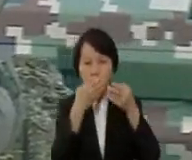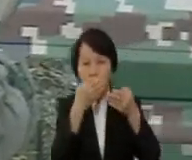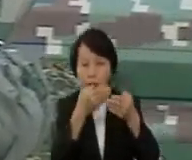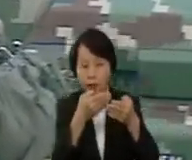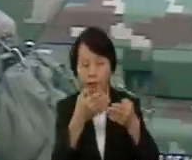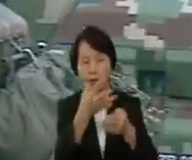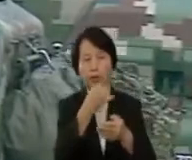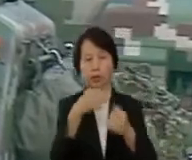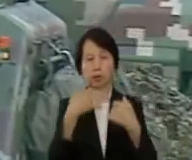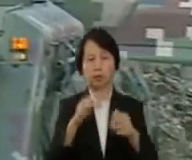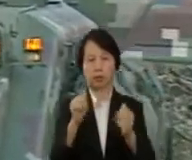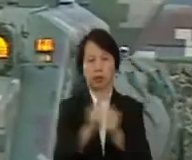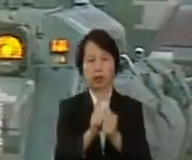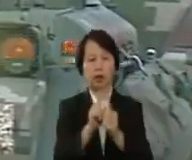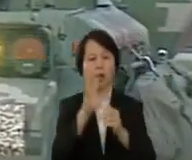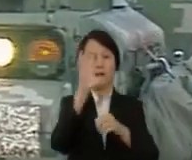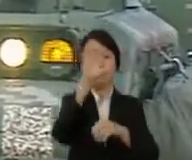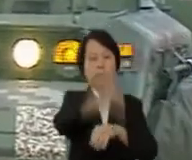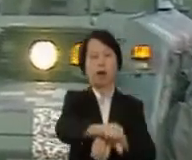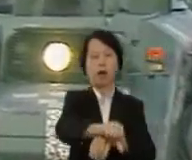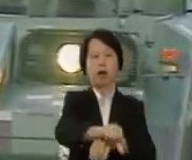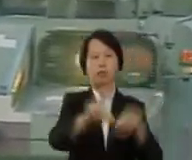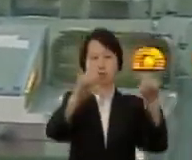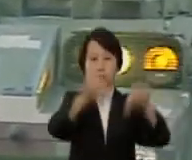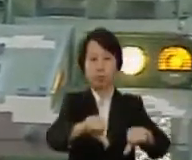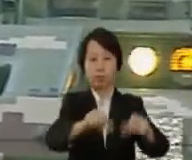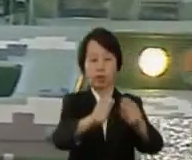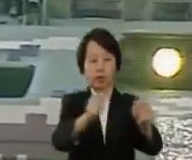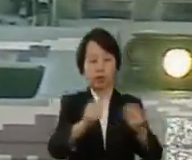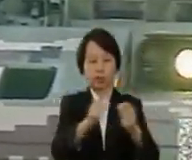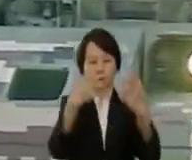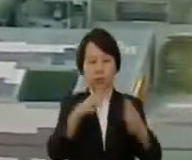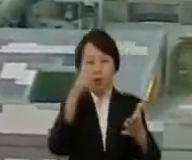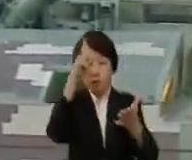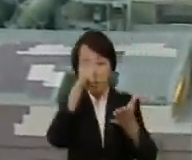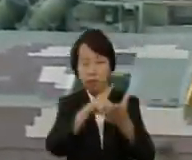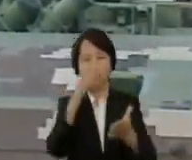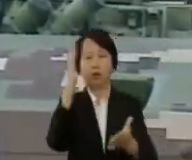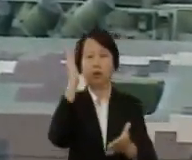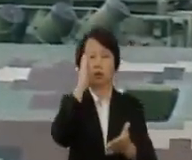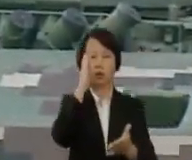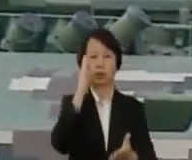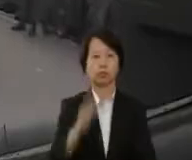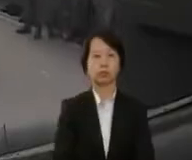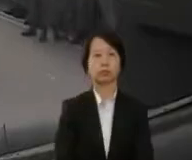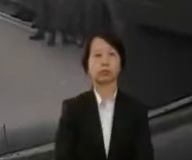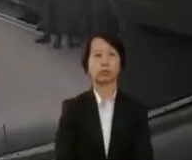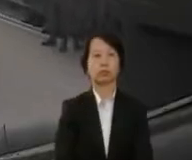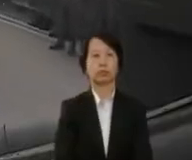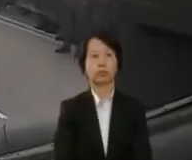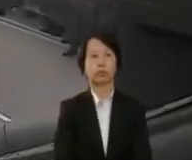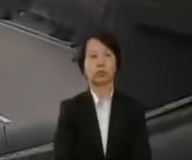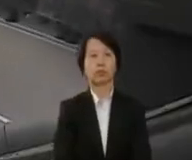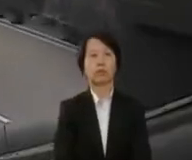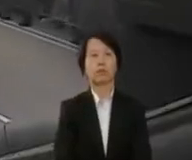seterusnya memusnahkan musuh di lokasi yang telah dikenal pasti.